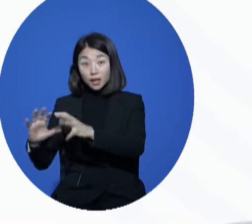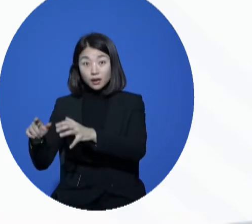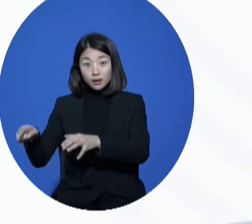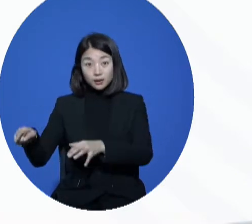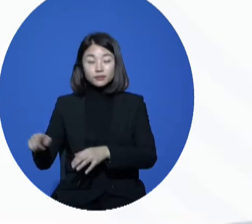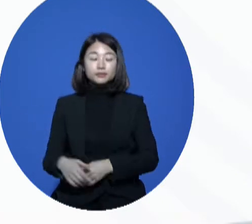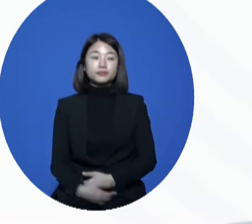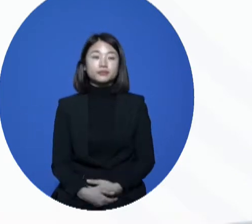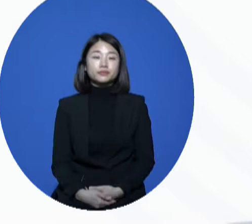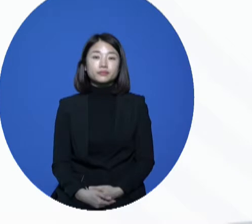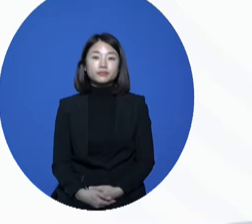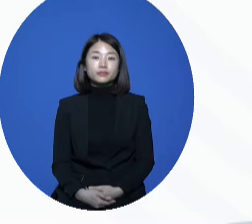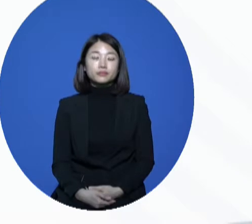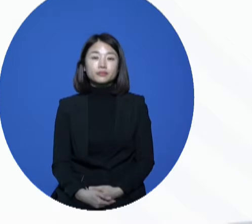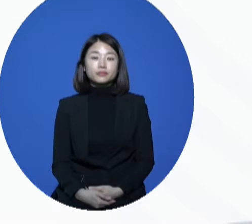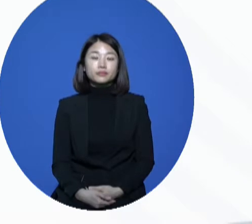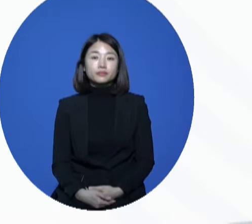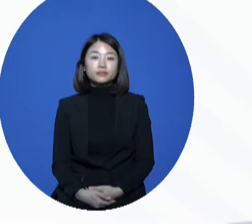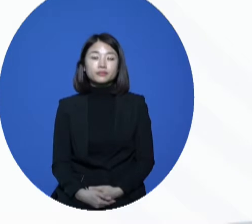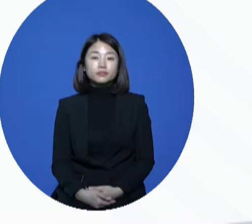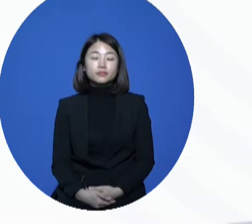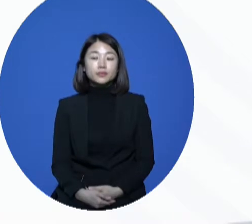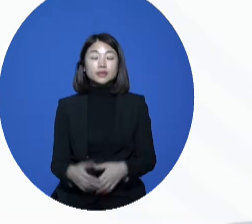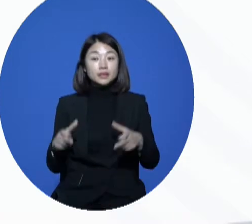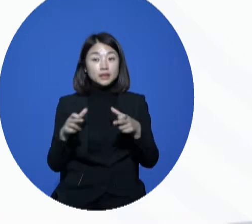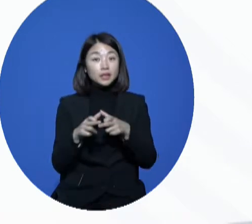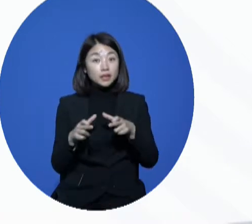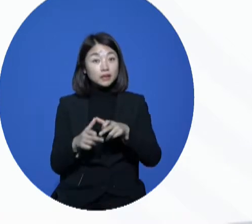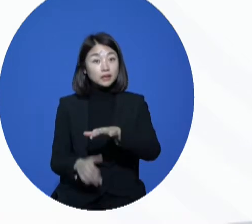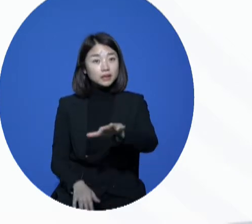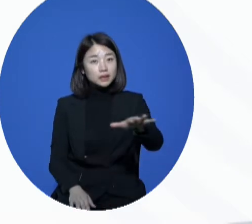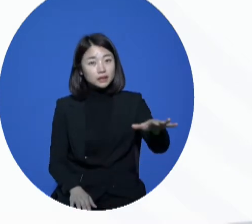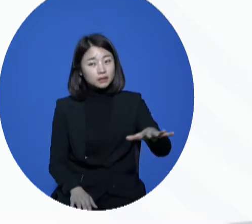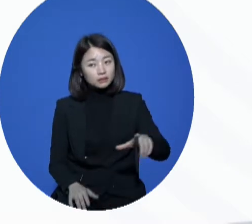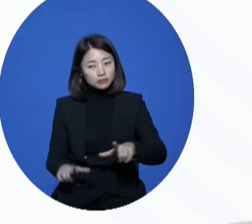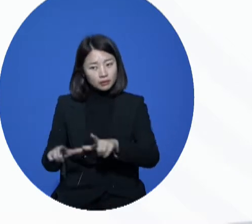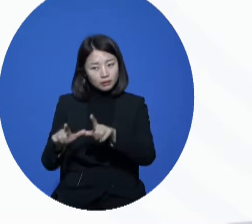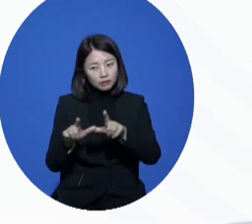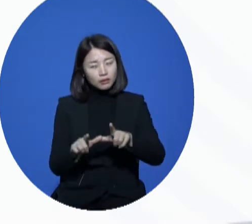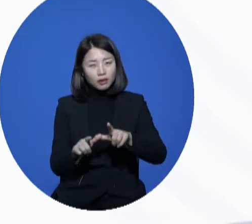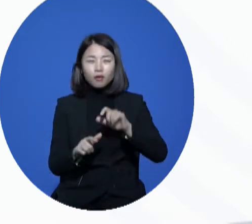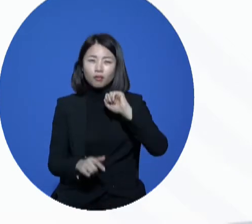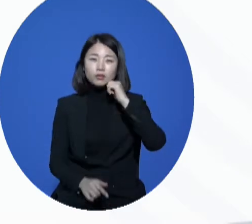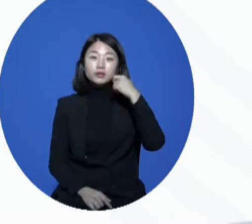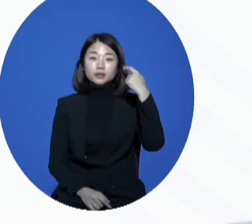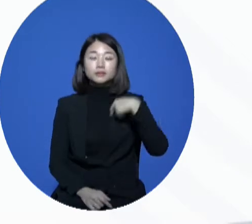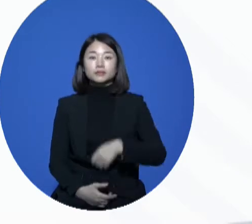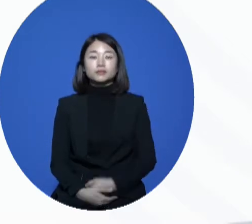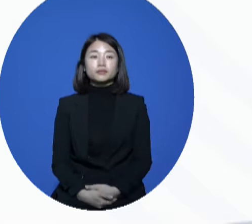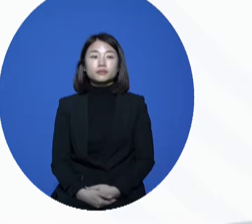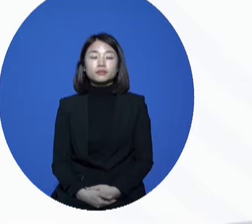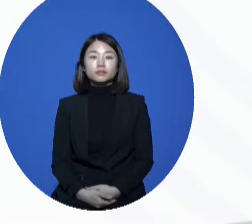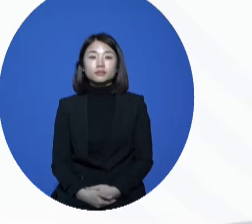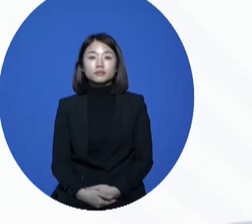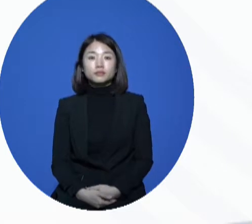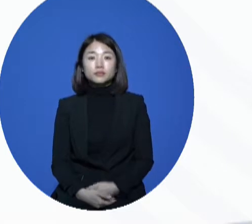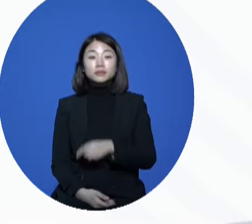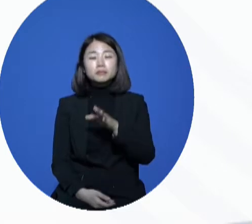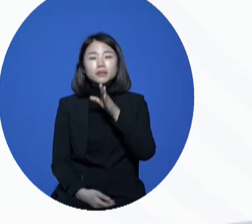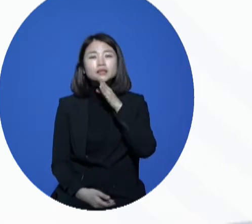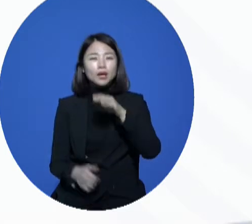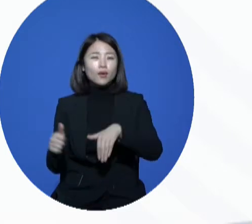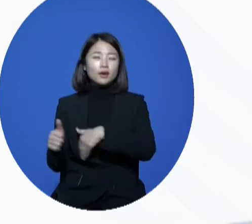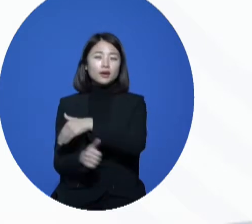계신다면은 여전히 많은 장애인들이 어려움에 처해 있다고 할 수 있겠습니다. 그것이